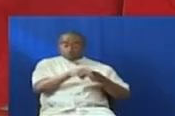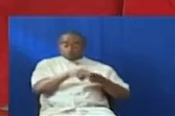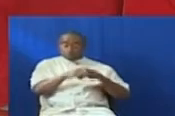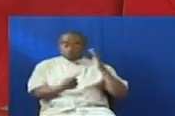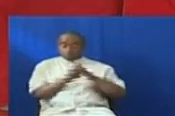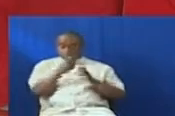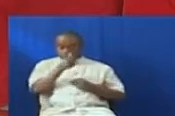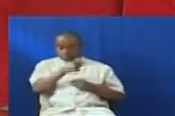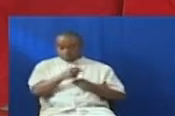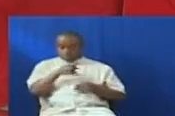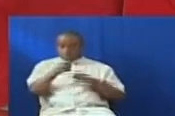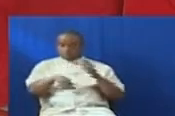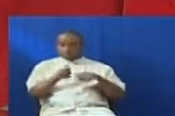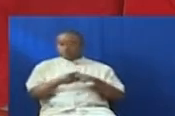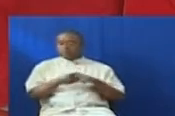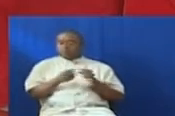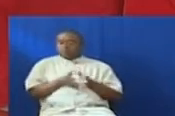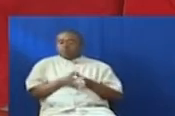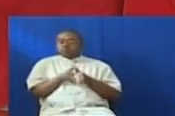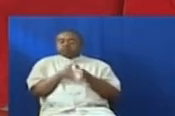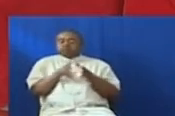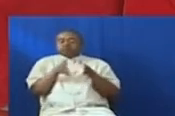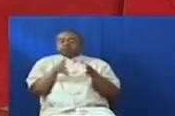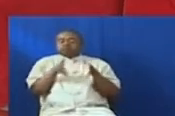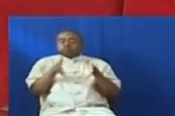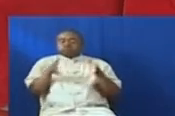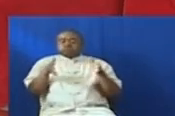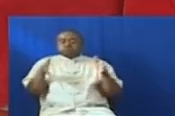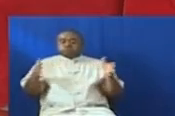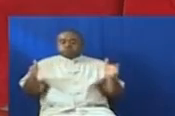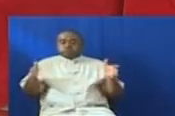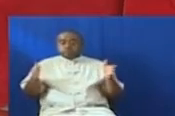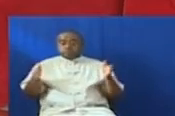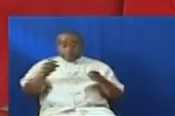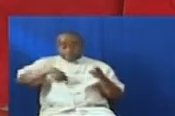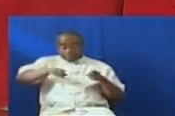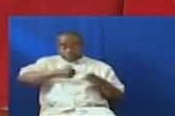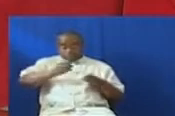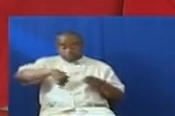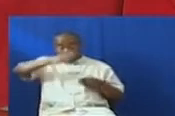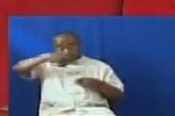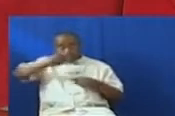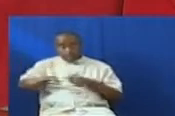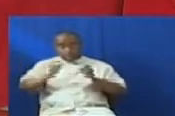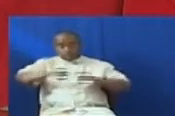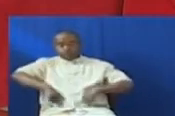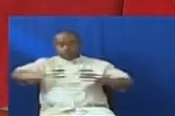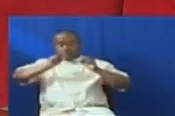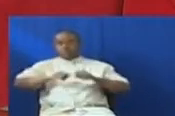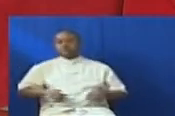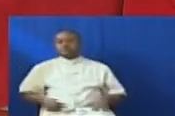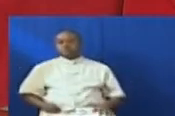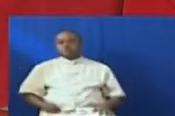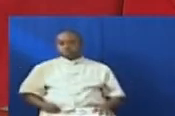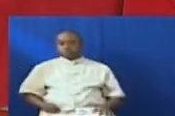na hatimaye eneo hili la ukandarasi tuweze kulitawala sisi wenyewe wa Tanzania.